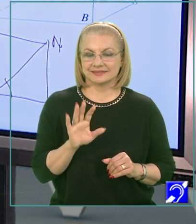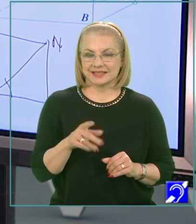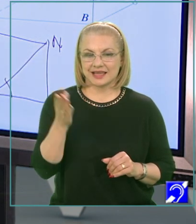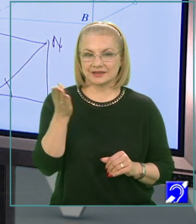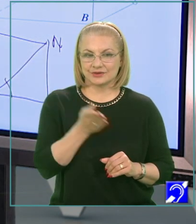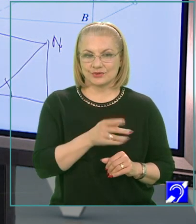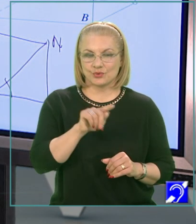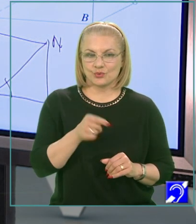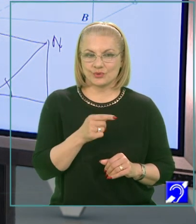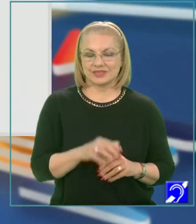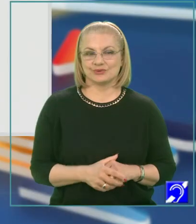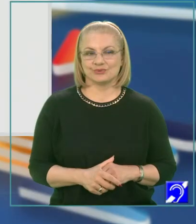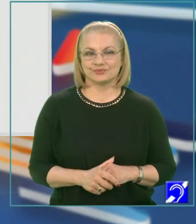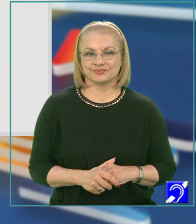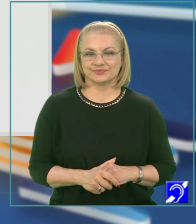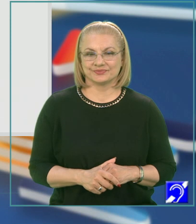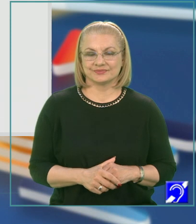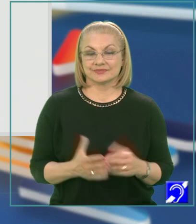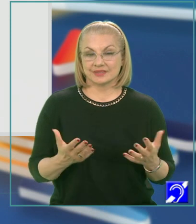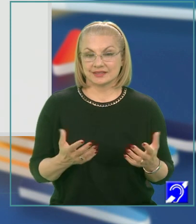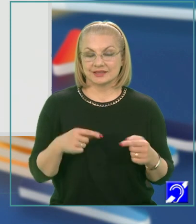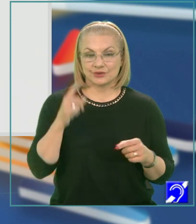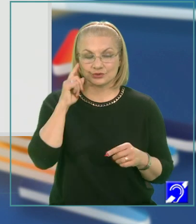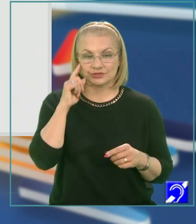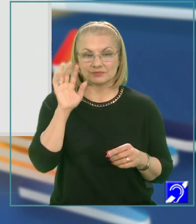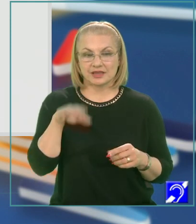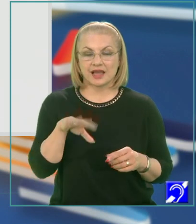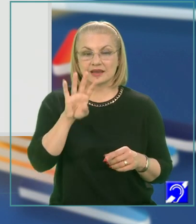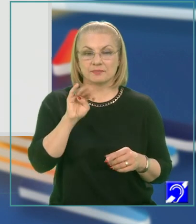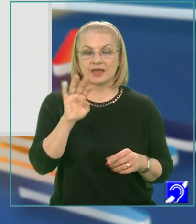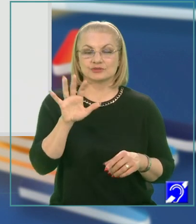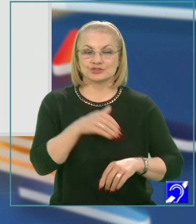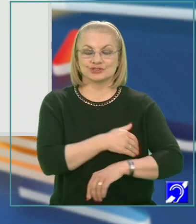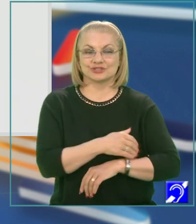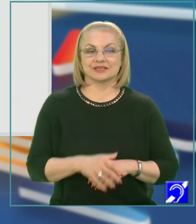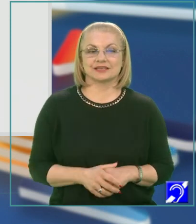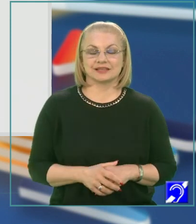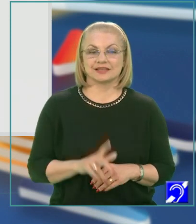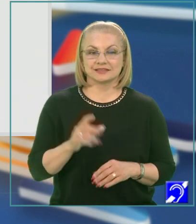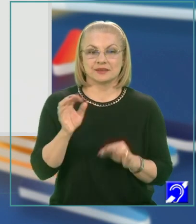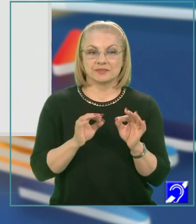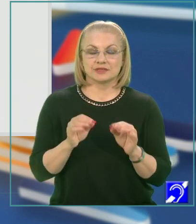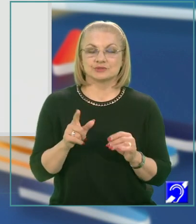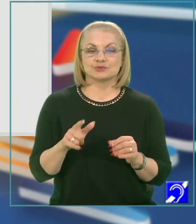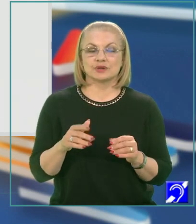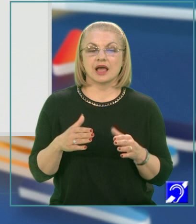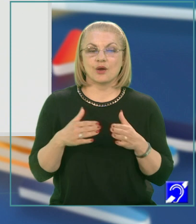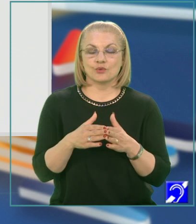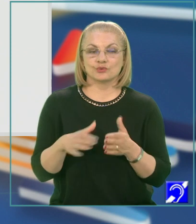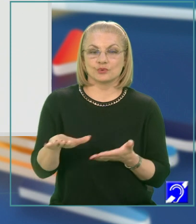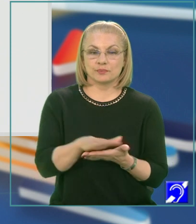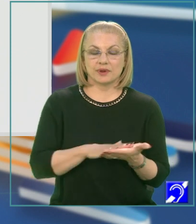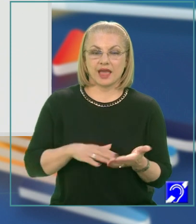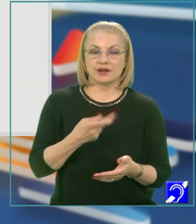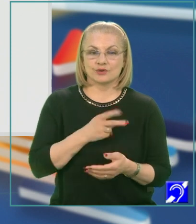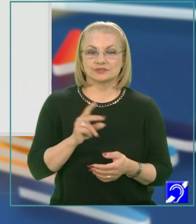Asta era unghiul. Și atunci știm care e 45 de grade. Deci măsura unghiului plan, corespunzător